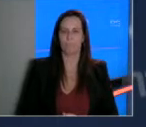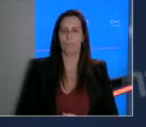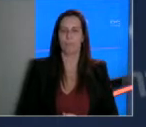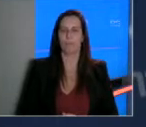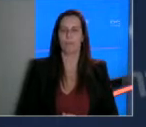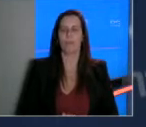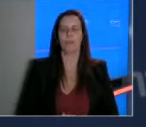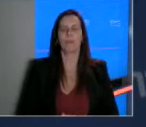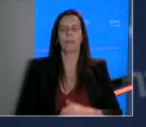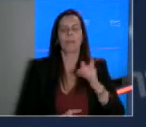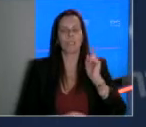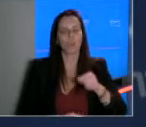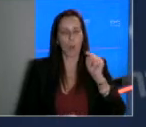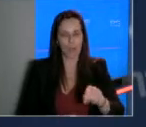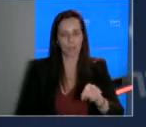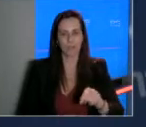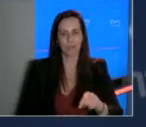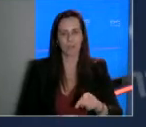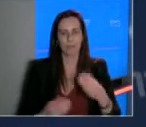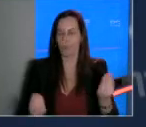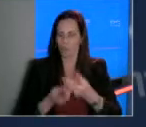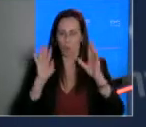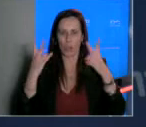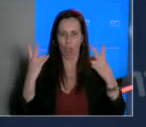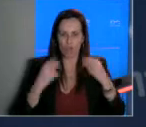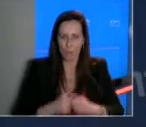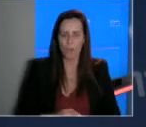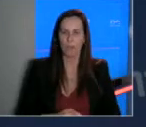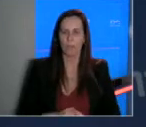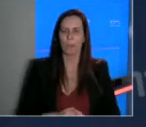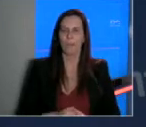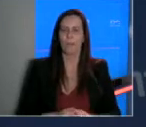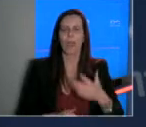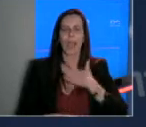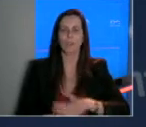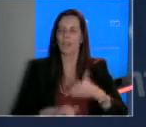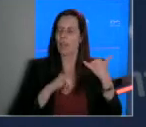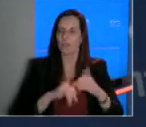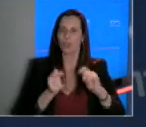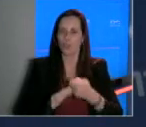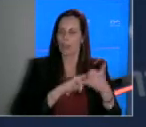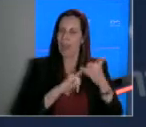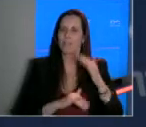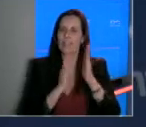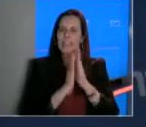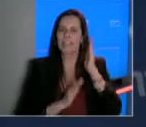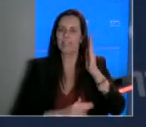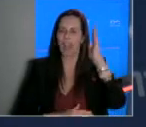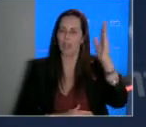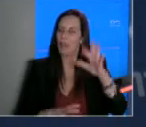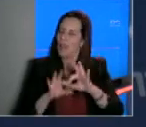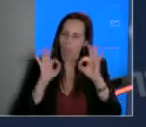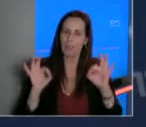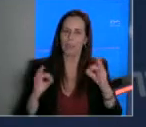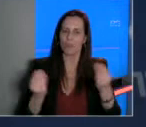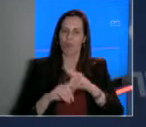ישראל הייתה זקוקה לזה כאוויר לנשימה. רצינו להביא שינוי, להביא תקווה,